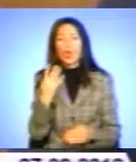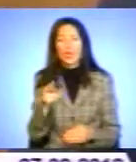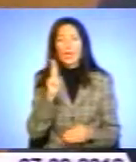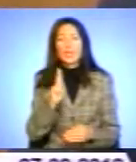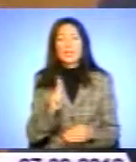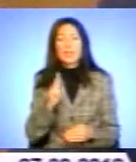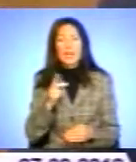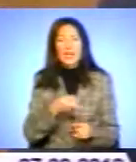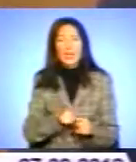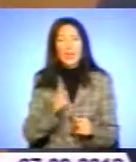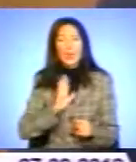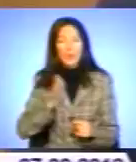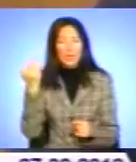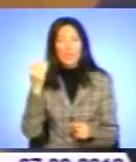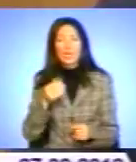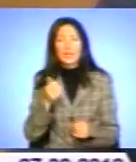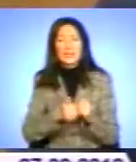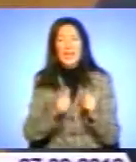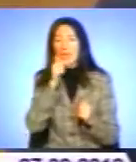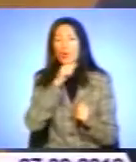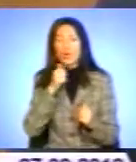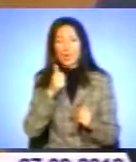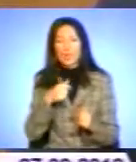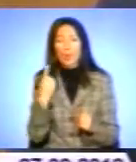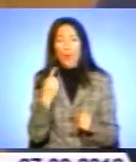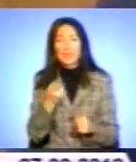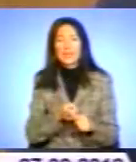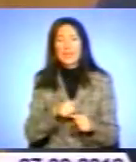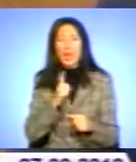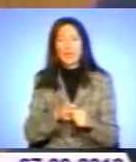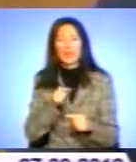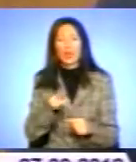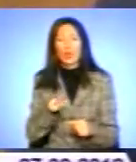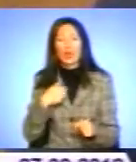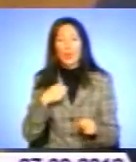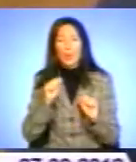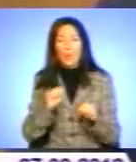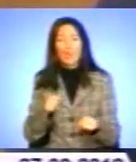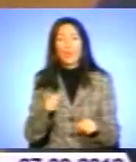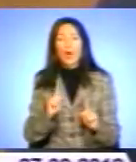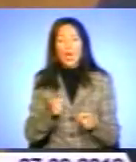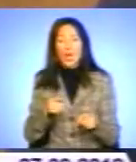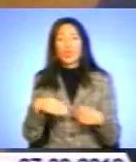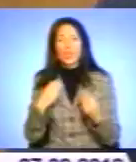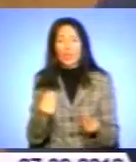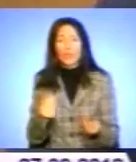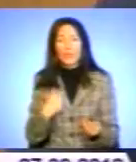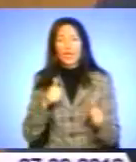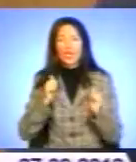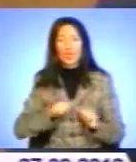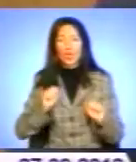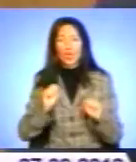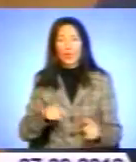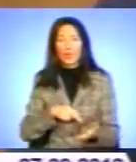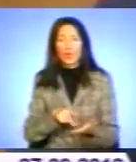торік по обруці середня урожайність, це половина того, що ми можемо вже реально давати. Ми спокійно можемо виходити